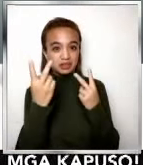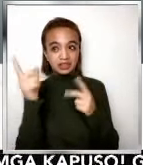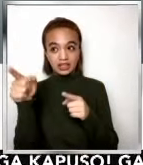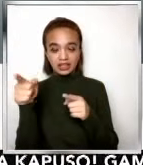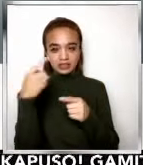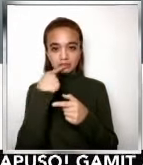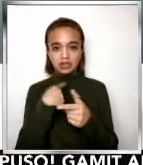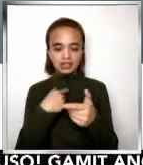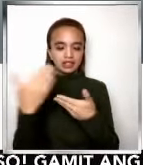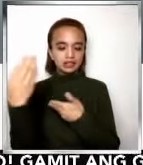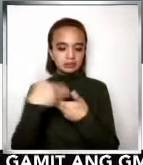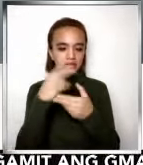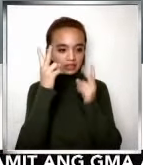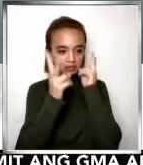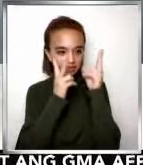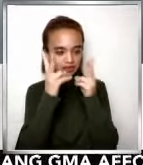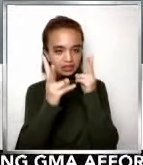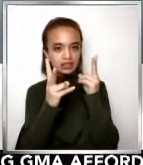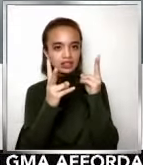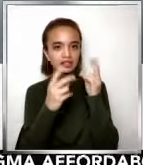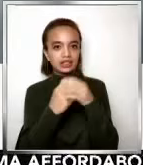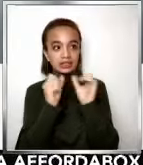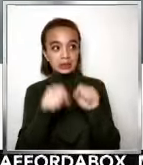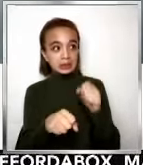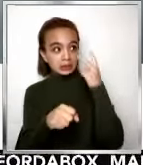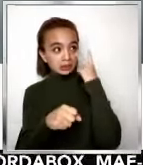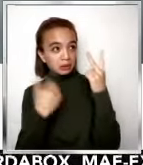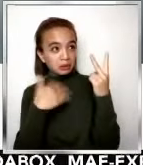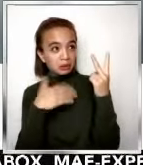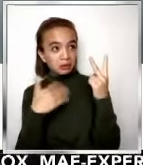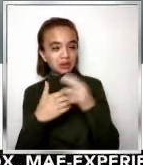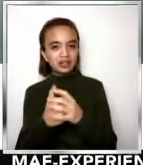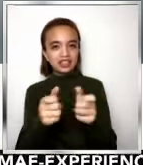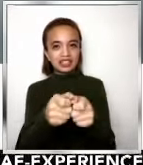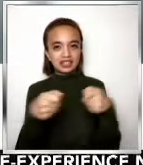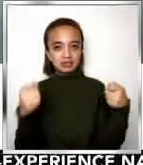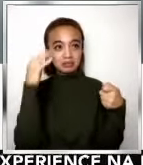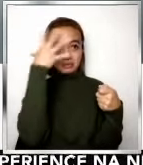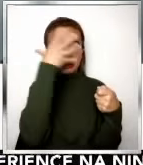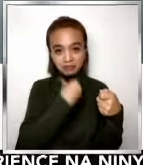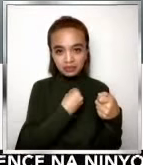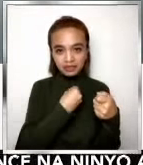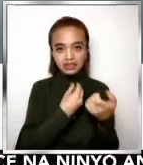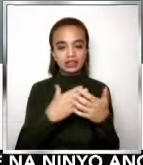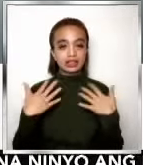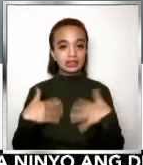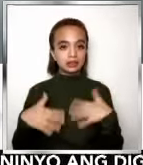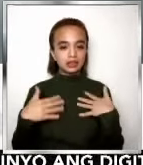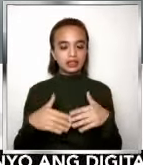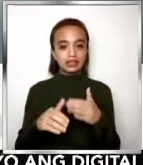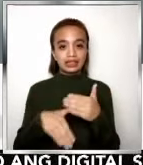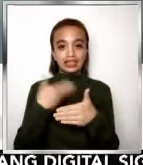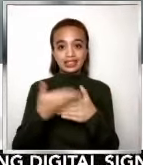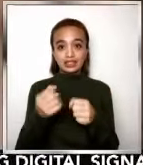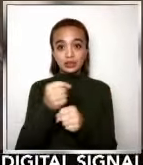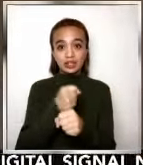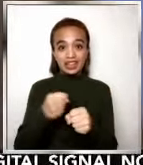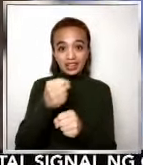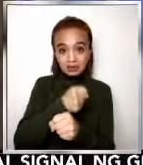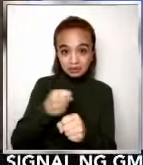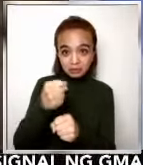siya. Makikita niya maganda yung walk-in closet. Tapos yung coffee na yung kapihan namin na